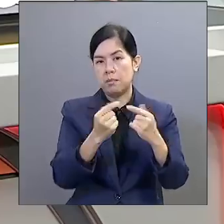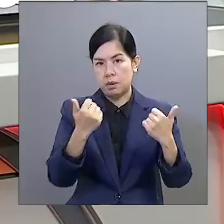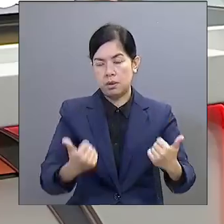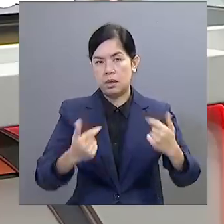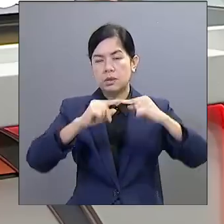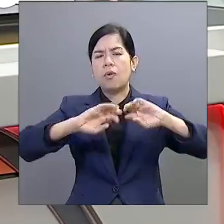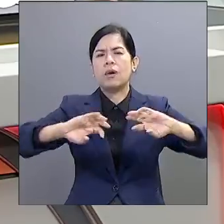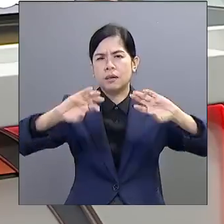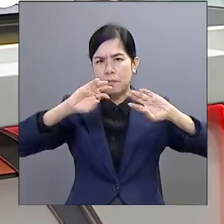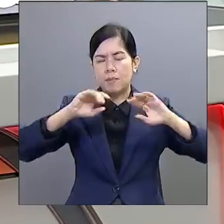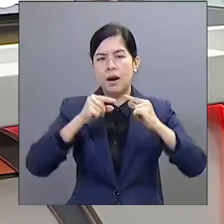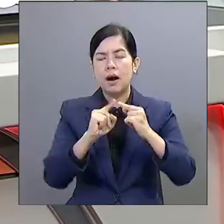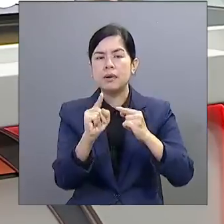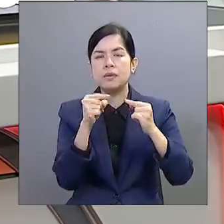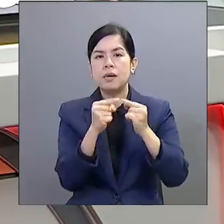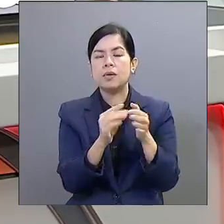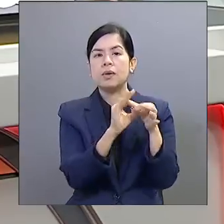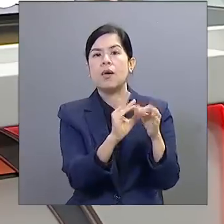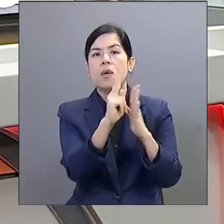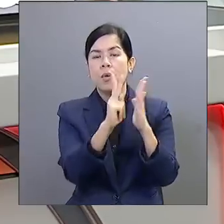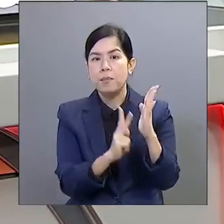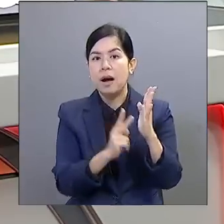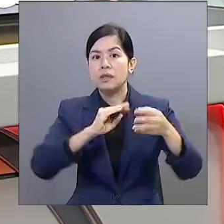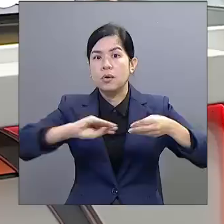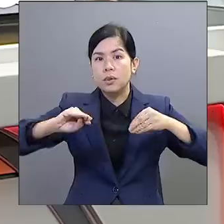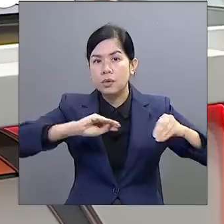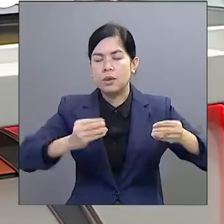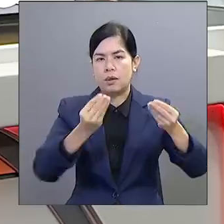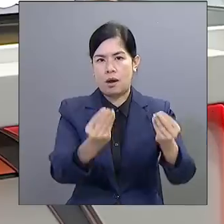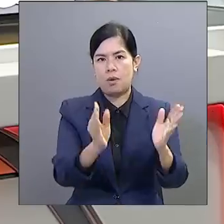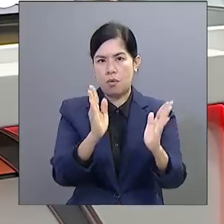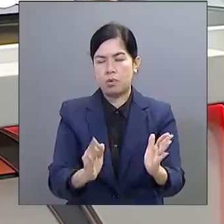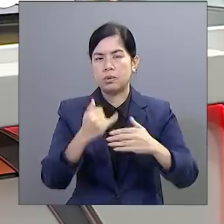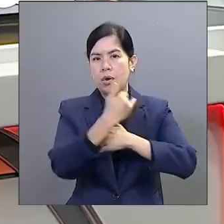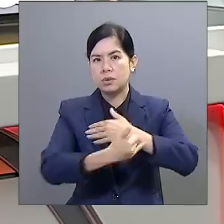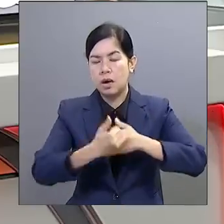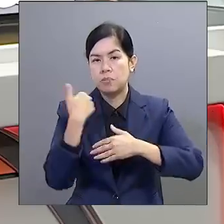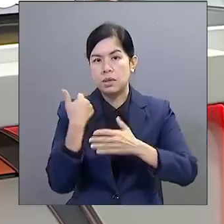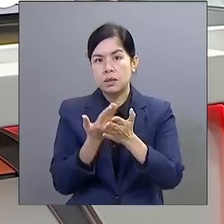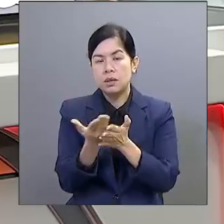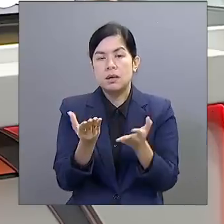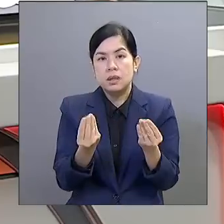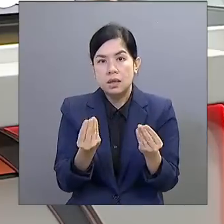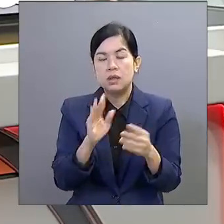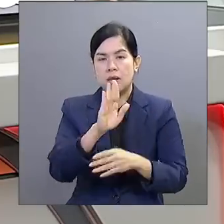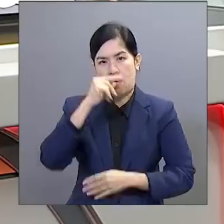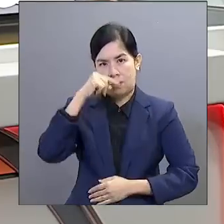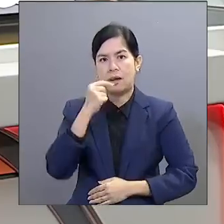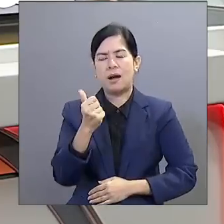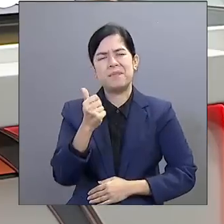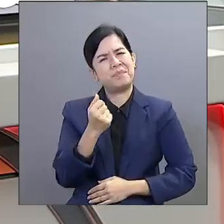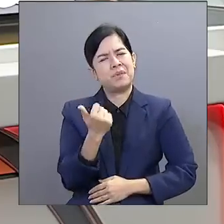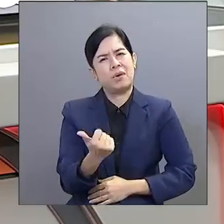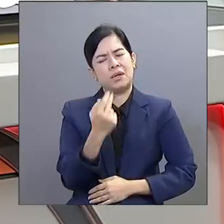และเข้ามาทำกินโดยถือครองที่ดินได้1ไร่ของชาวต่างชาติก็เลยทำให้ต้องคิดต่อนะคะว่านโยบายนี้กำลังจะ